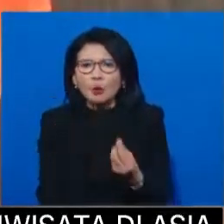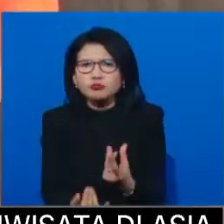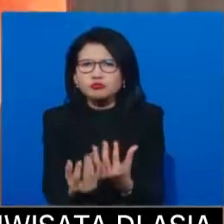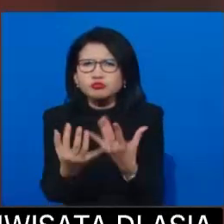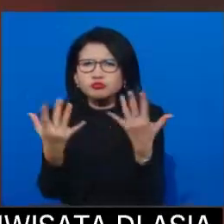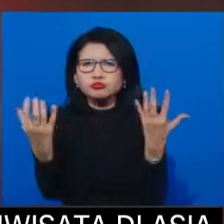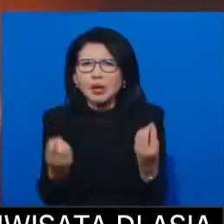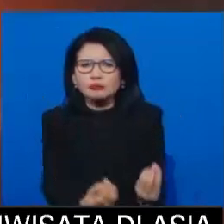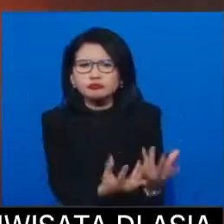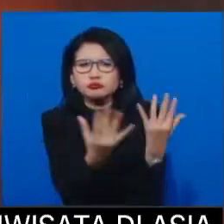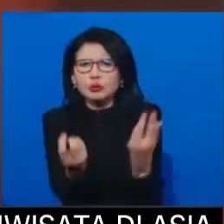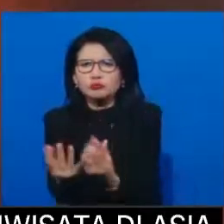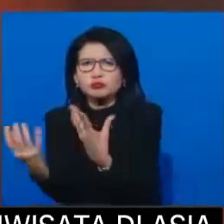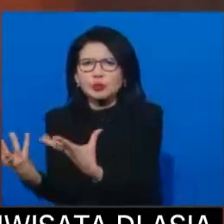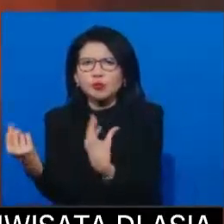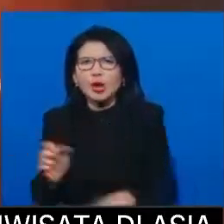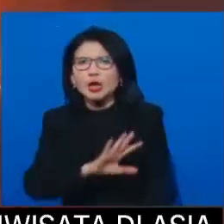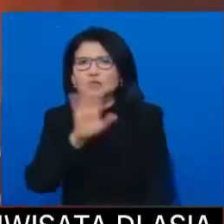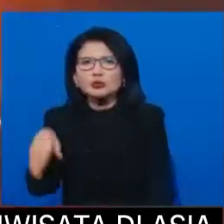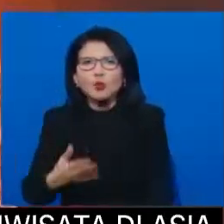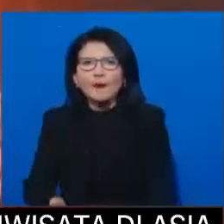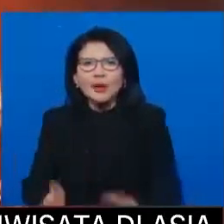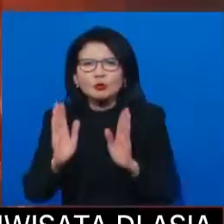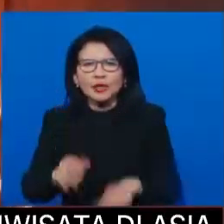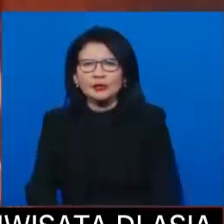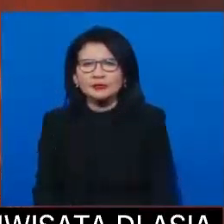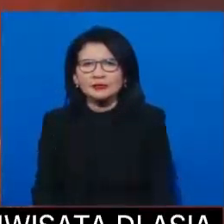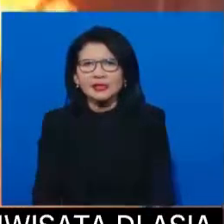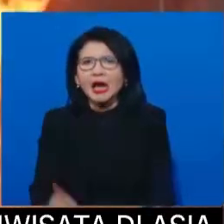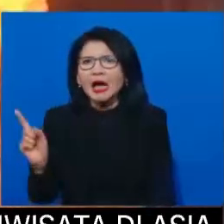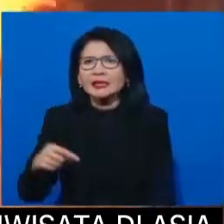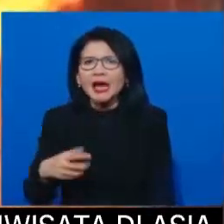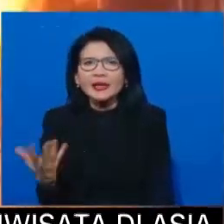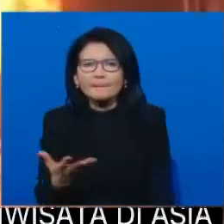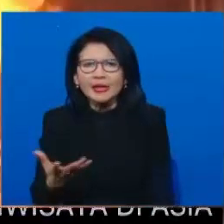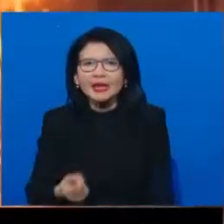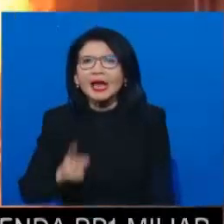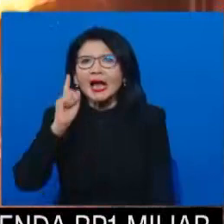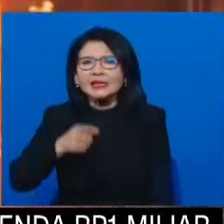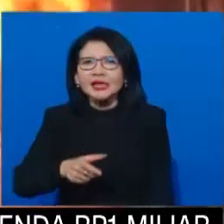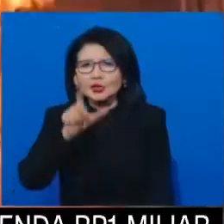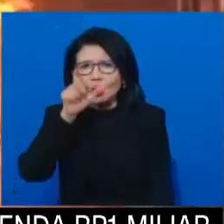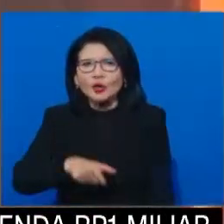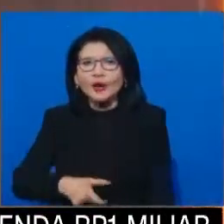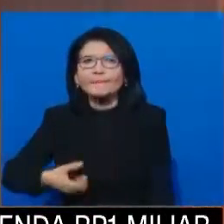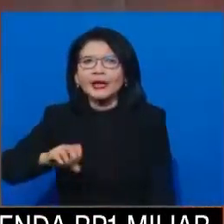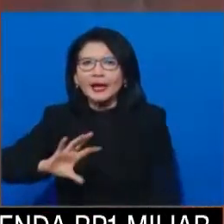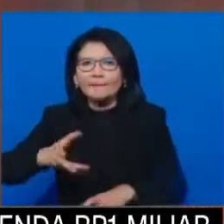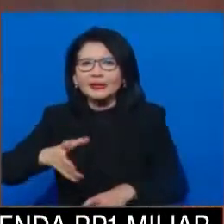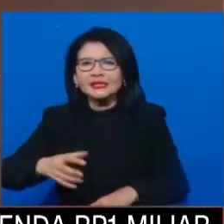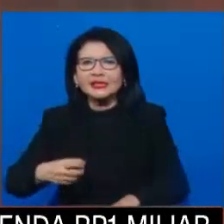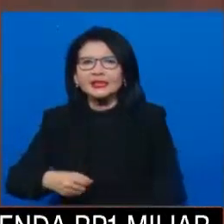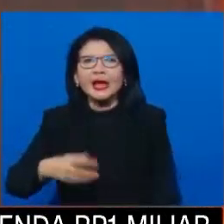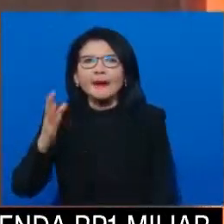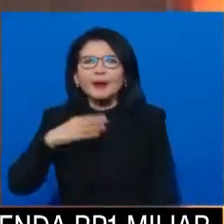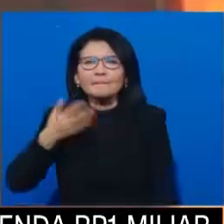cepat membesar dan membakar seluruh bangunan bengkel api diduga berawal dari salah satu karyawan yang sedang menggunakan mesin pemanas namun tak